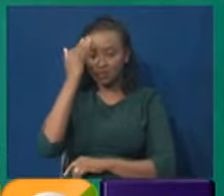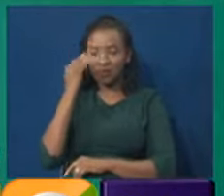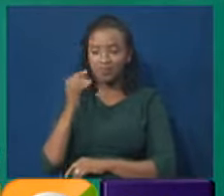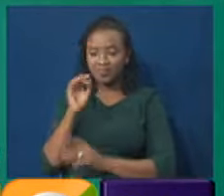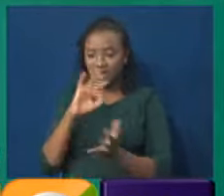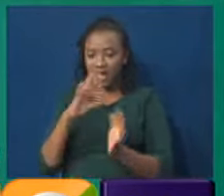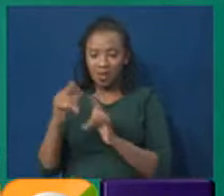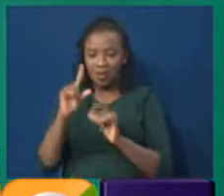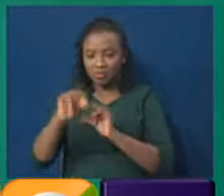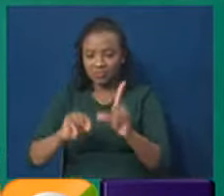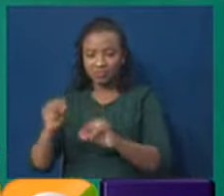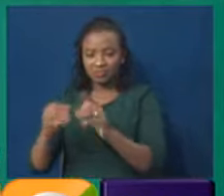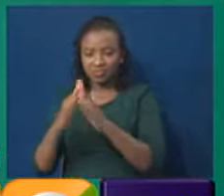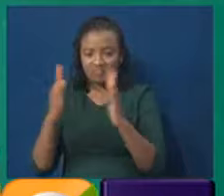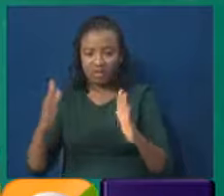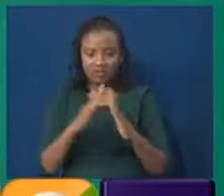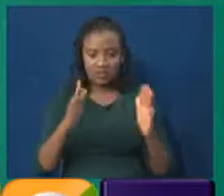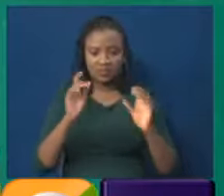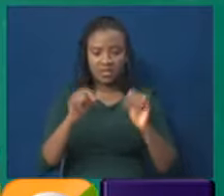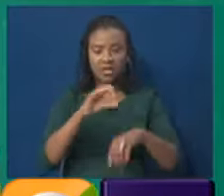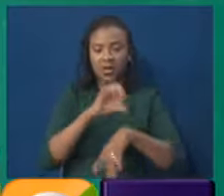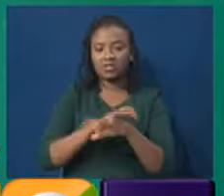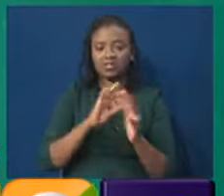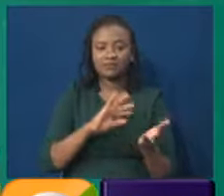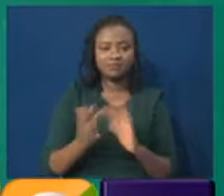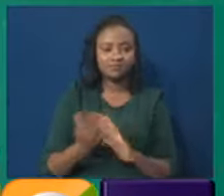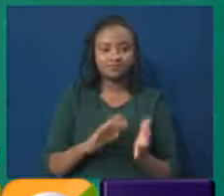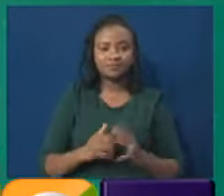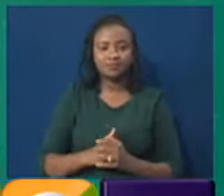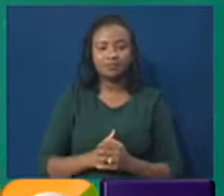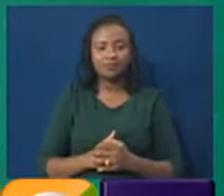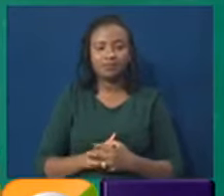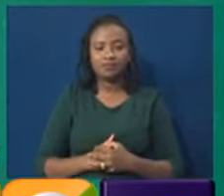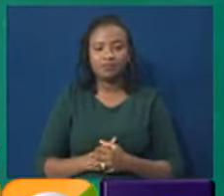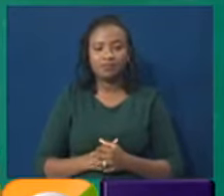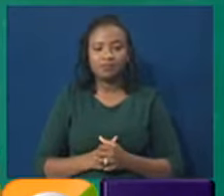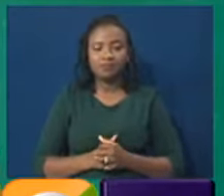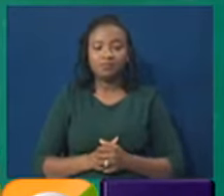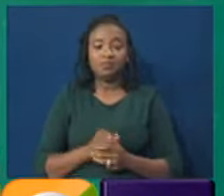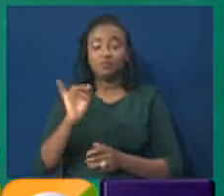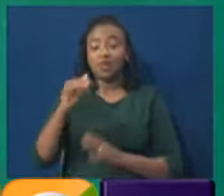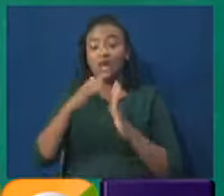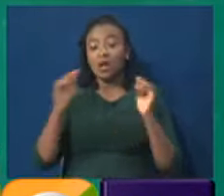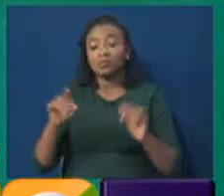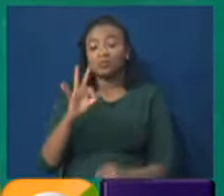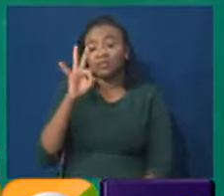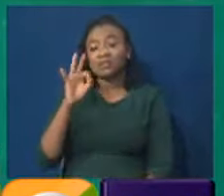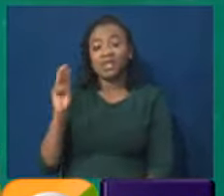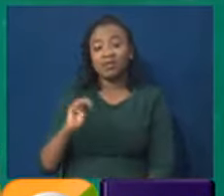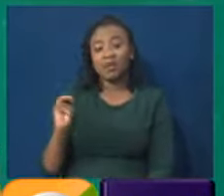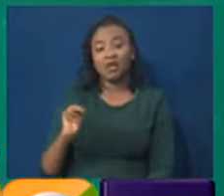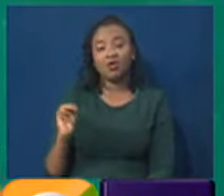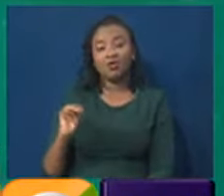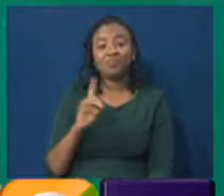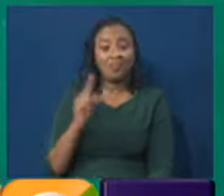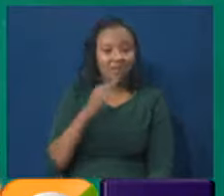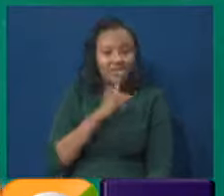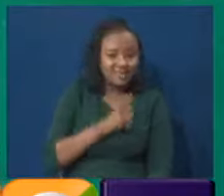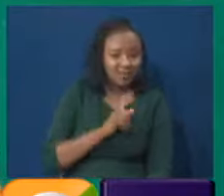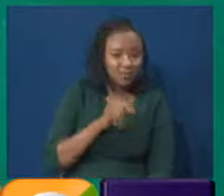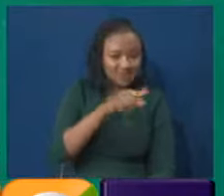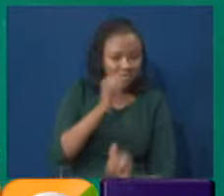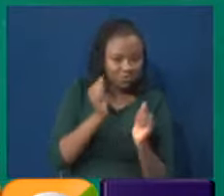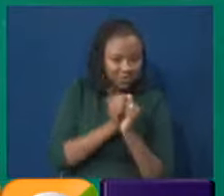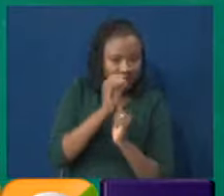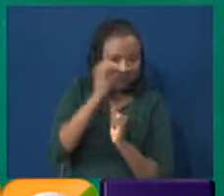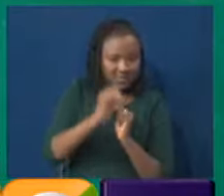affordable housing. Hiyo mambo ya affordable housing, hizo nyumba unapata ni 3 million, lakini wanakuambia